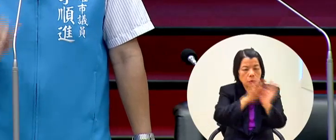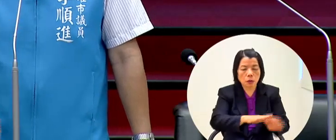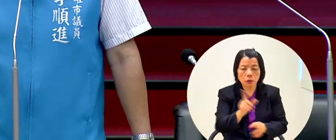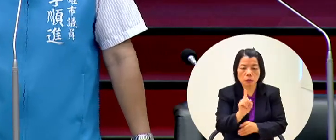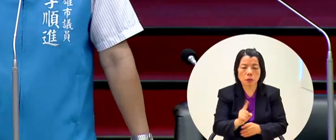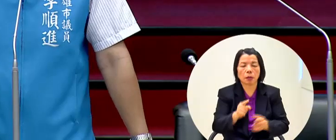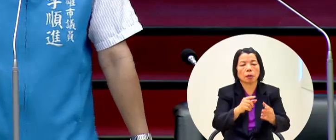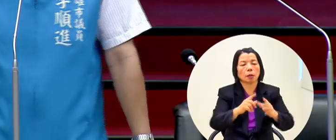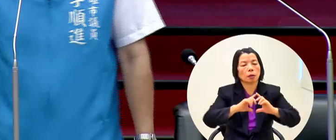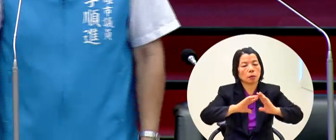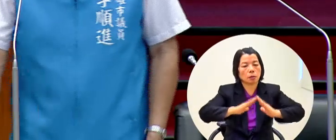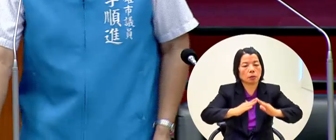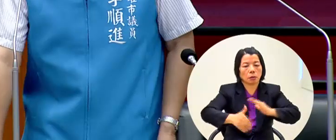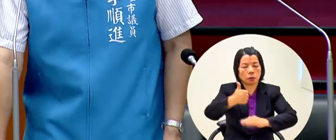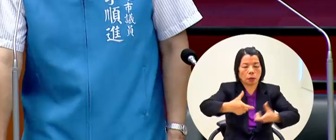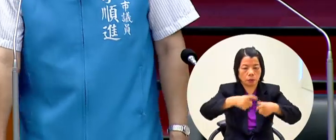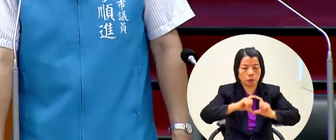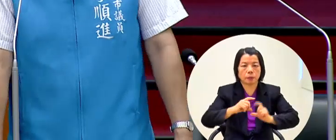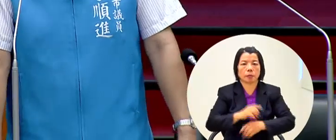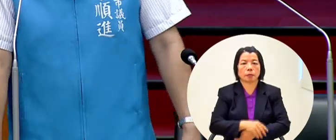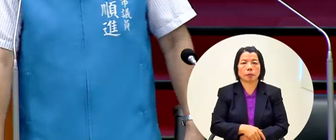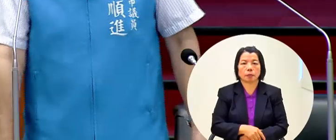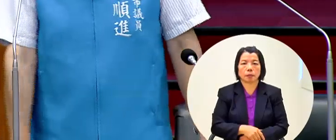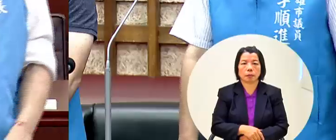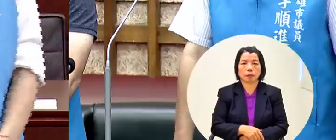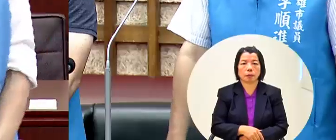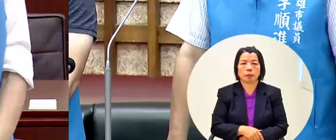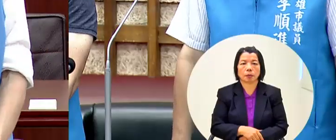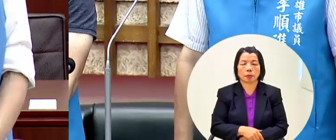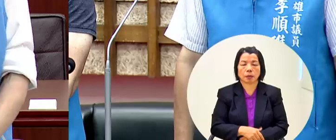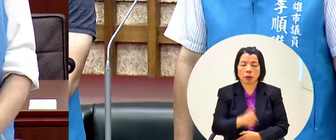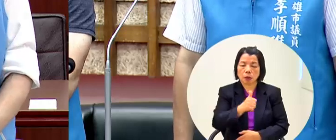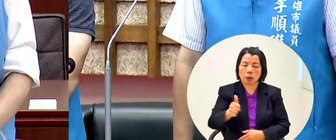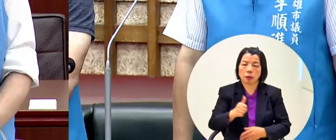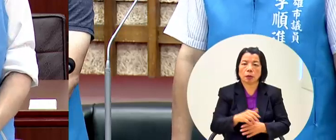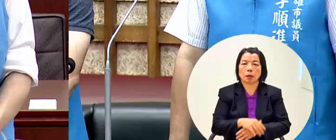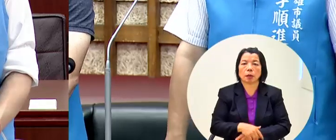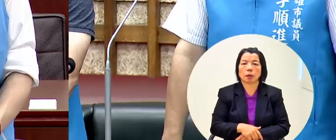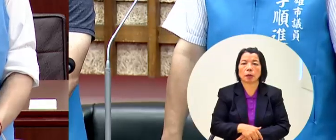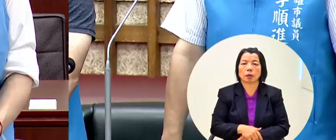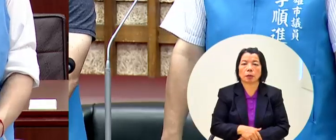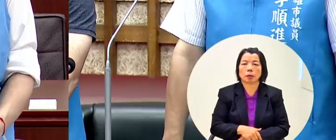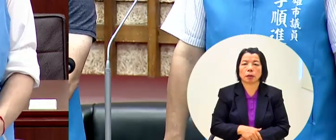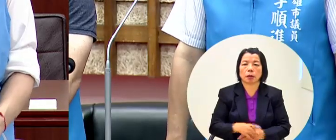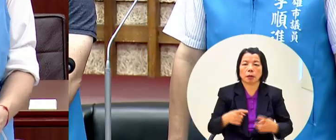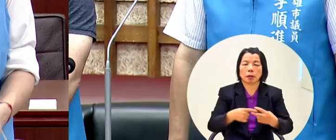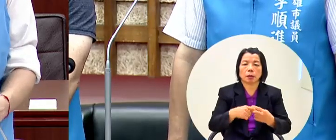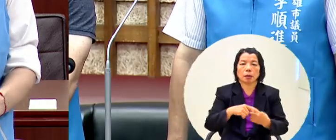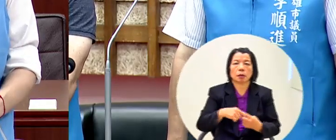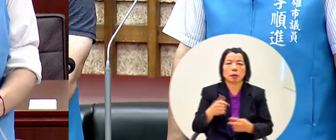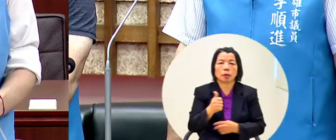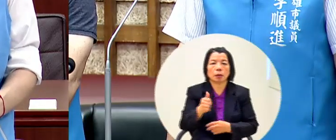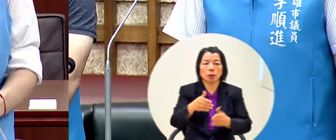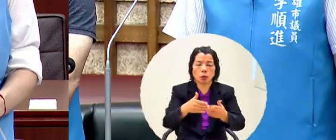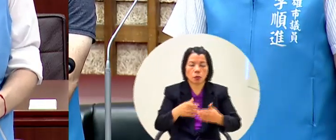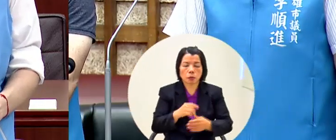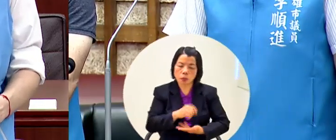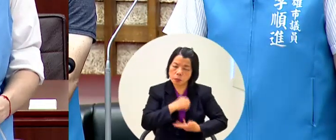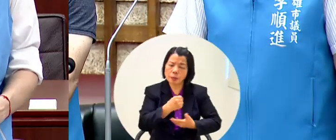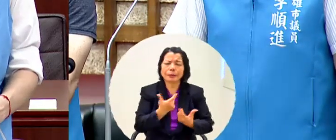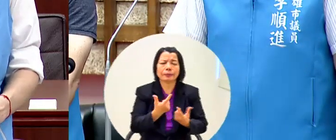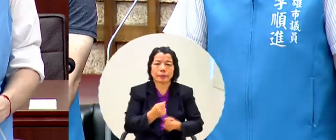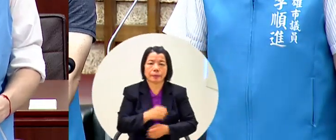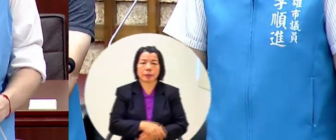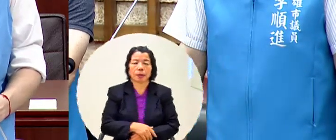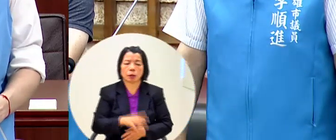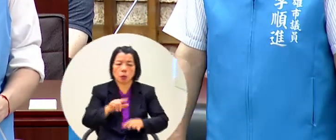谢谢。 请韩市长答复。 谢谢我们村经议员关切哈。现在其实我也是非常担心，我们很